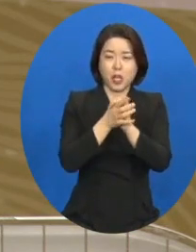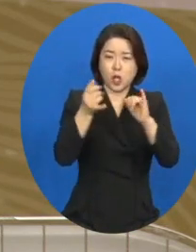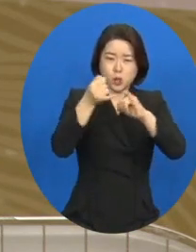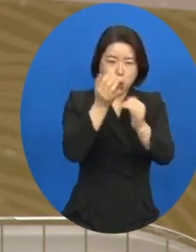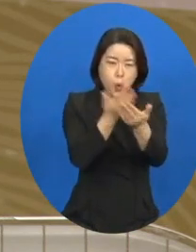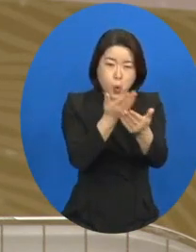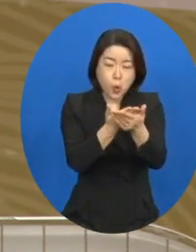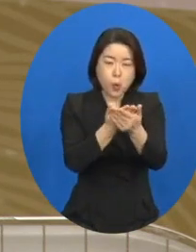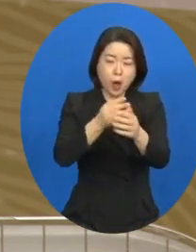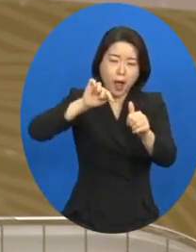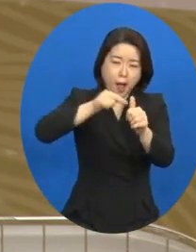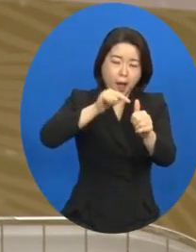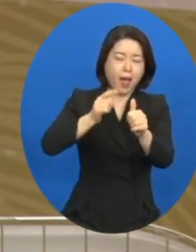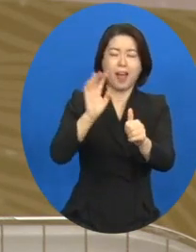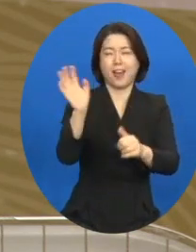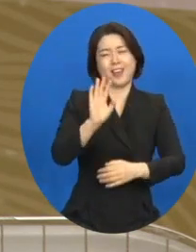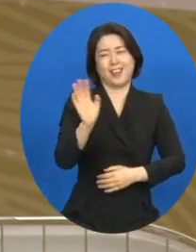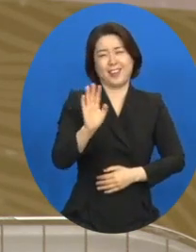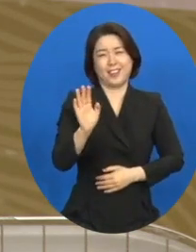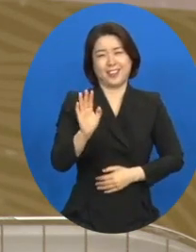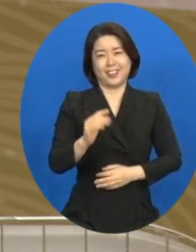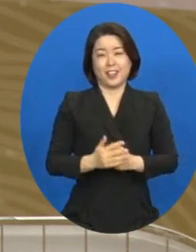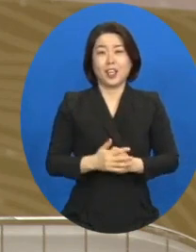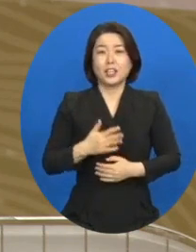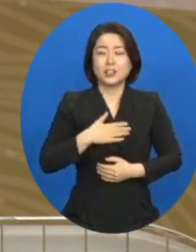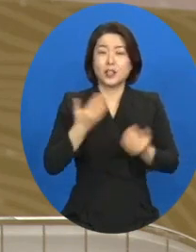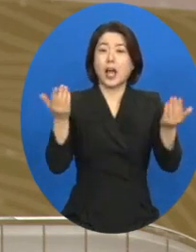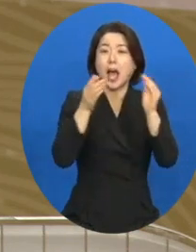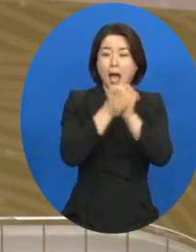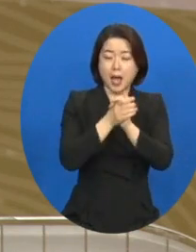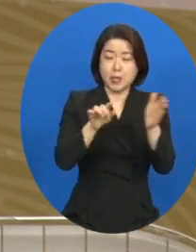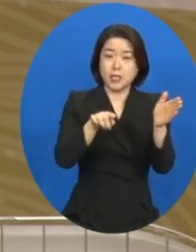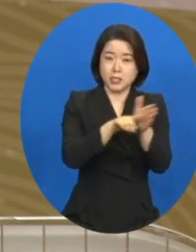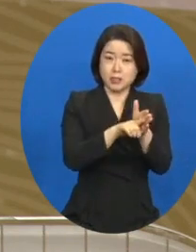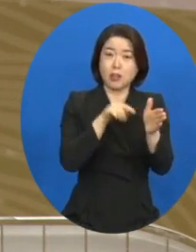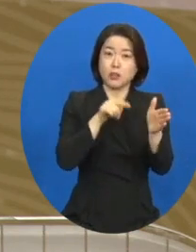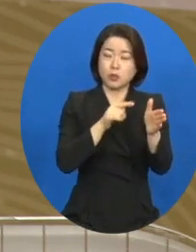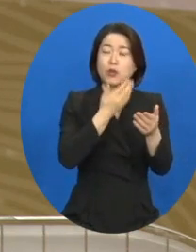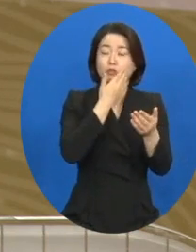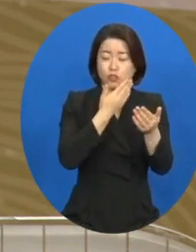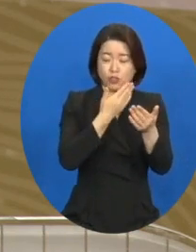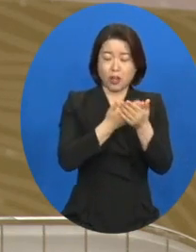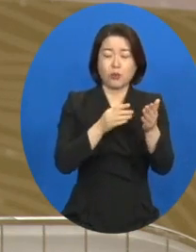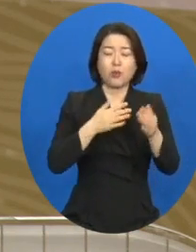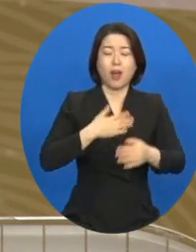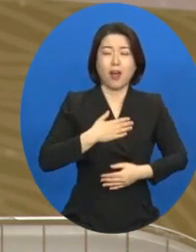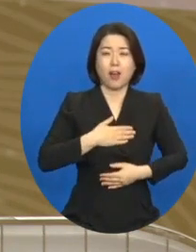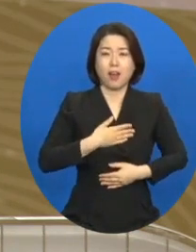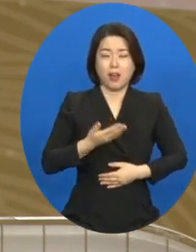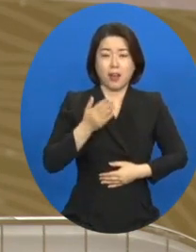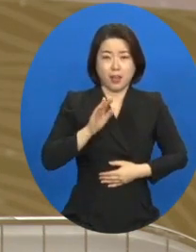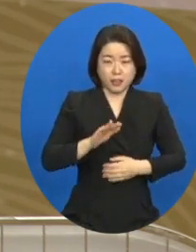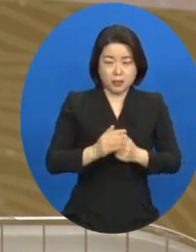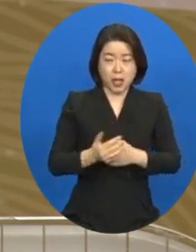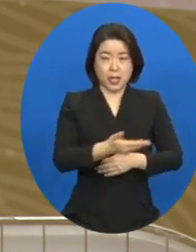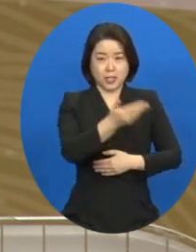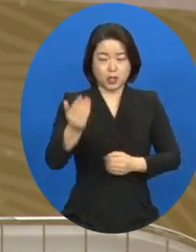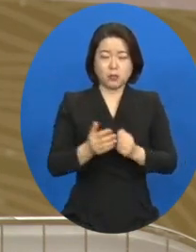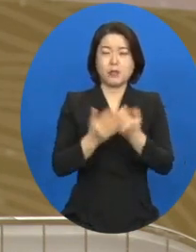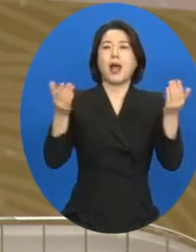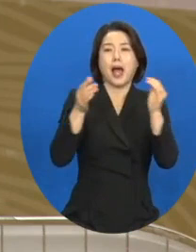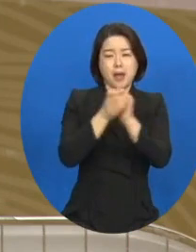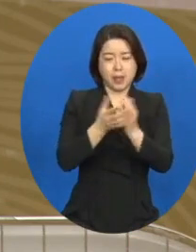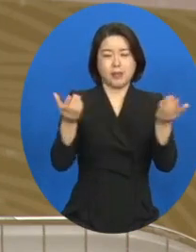해달라고 강요를 안 합니다. 저는 아멘 신앙이 굉장히 중요하다고 믿어요. 저는 여러분들이